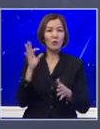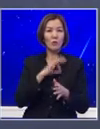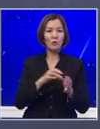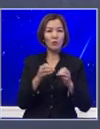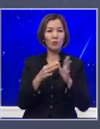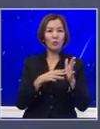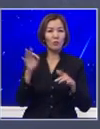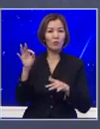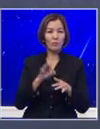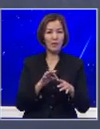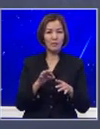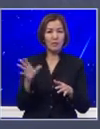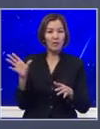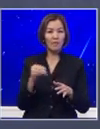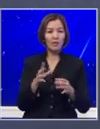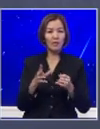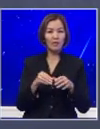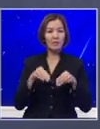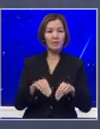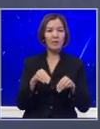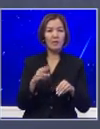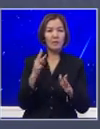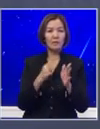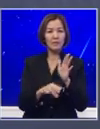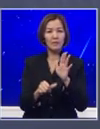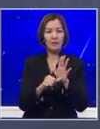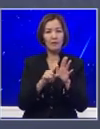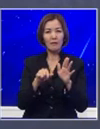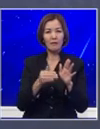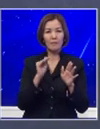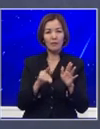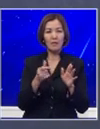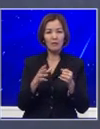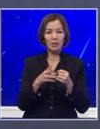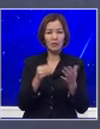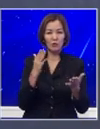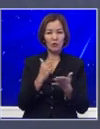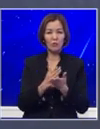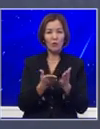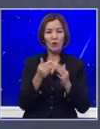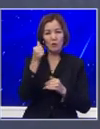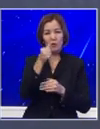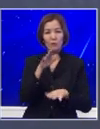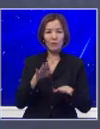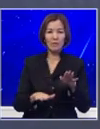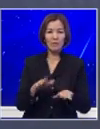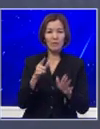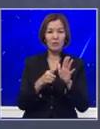19%. Ауданның барлық егіс алқабы 86 мың гектар. Өткен жылмен